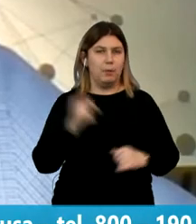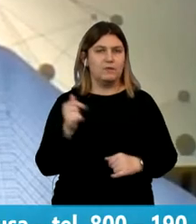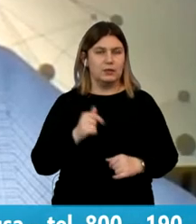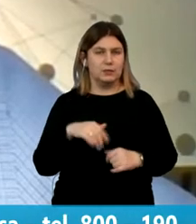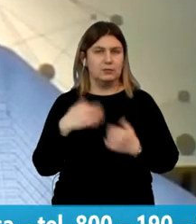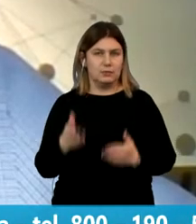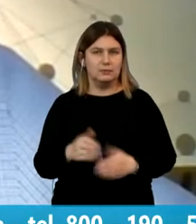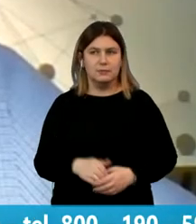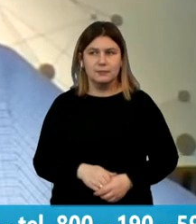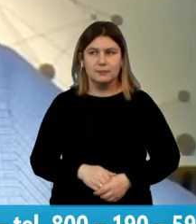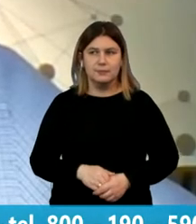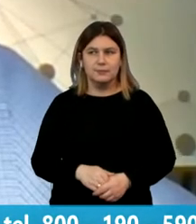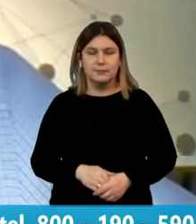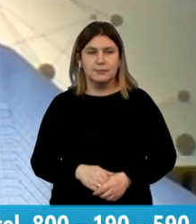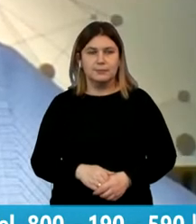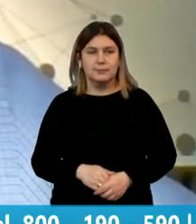pochylić.